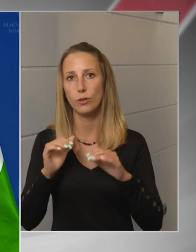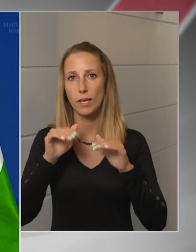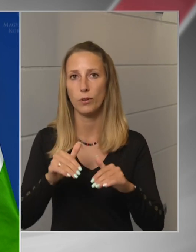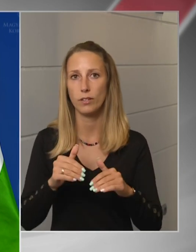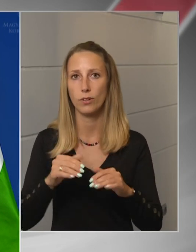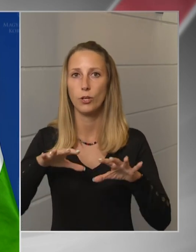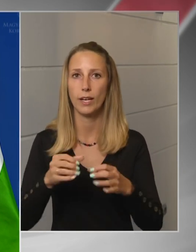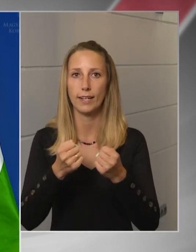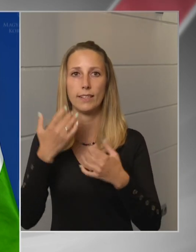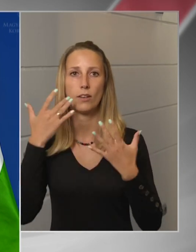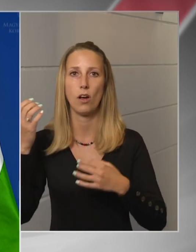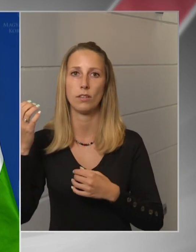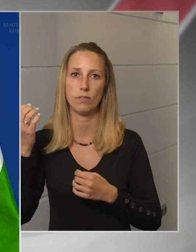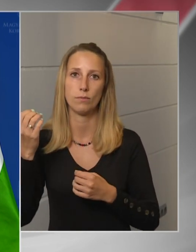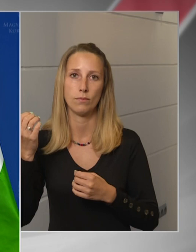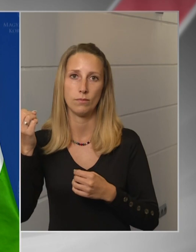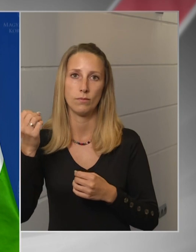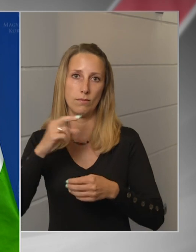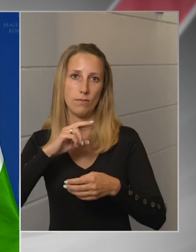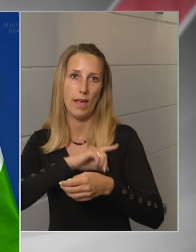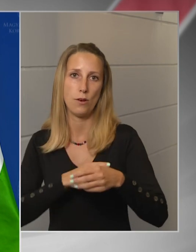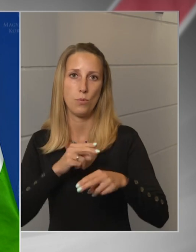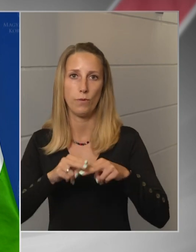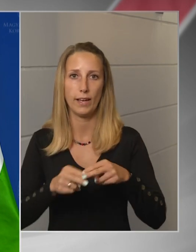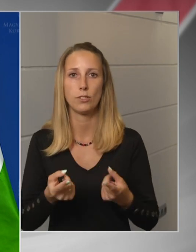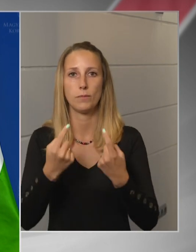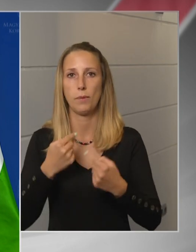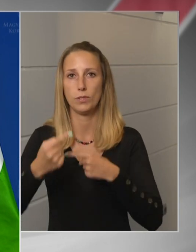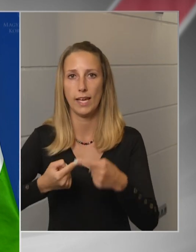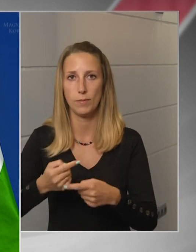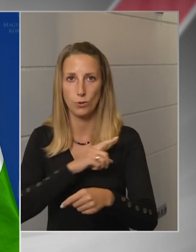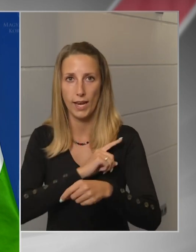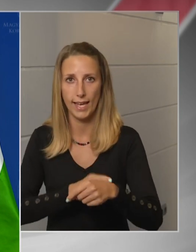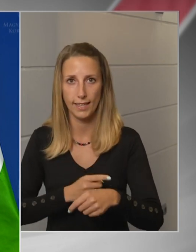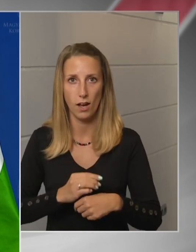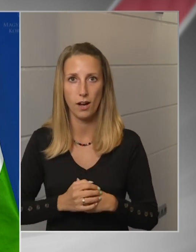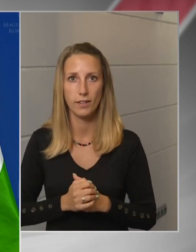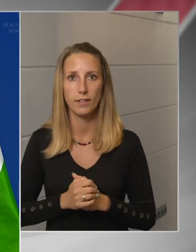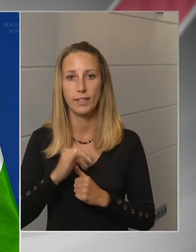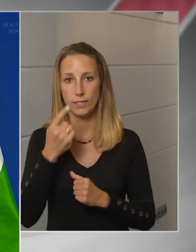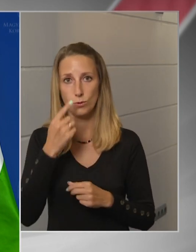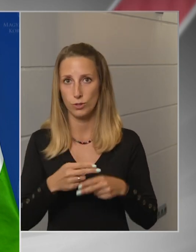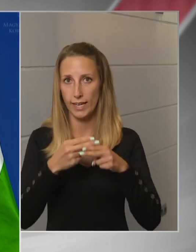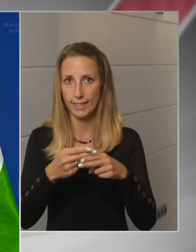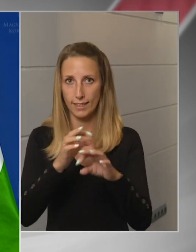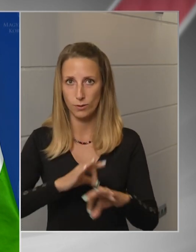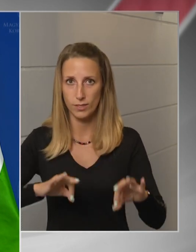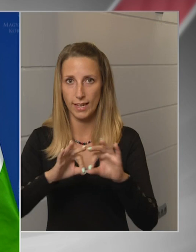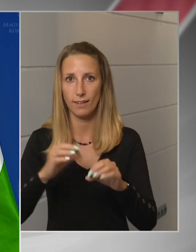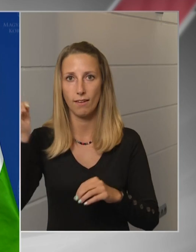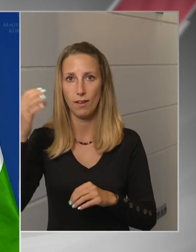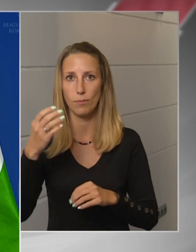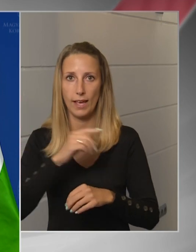naperőművek, és az ebből származó energia az is tud segíteni az országnak. A